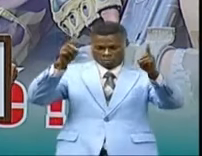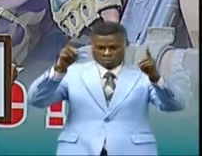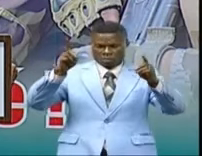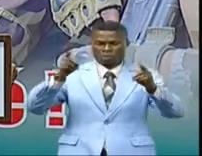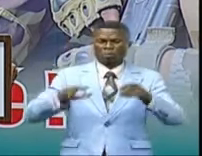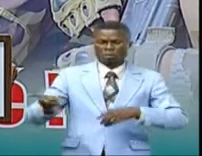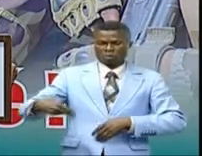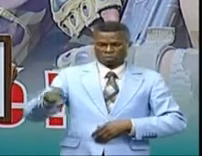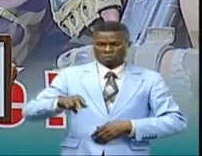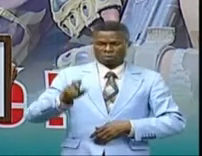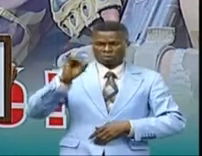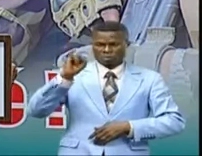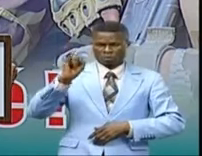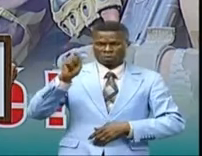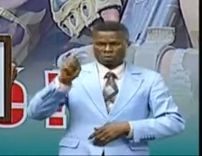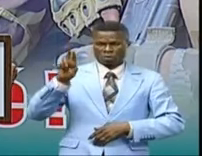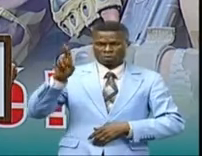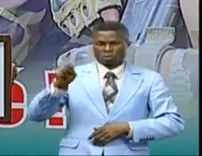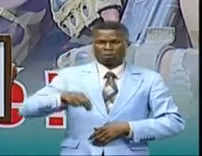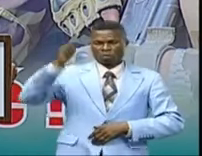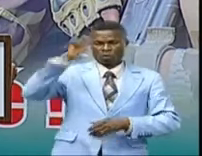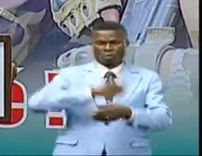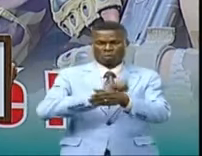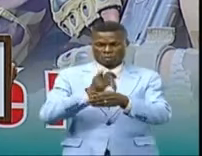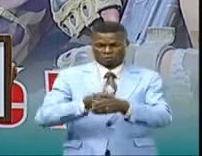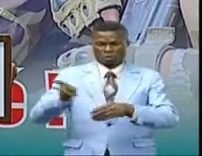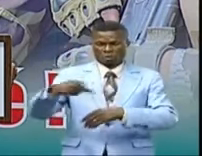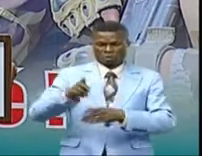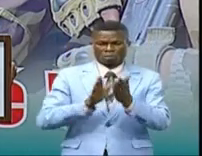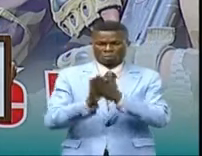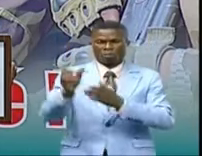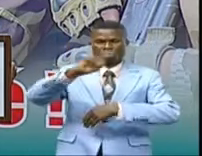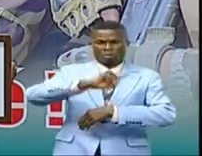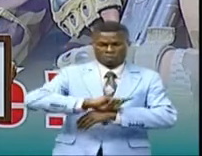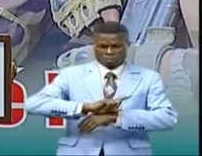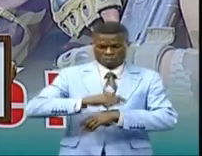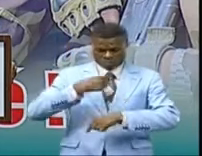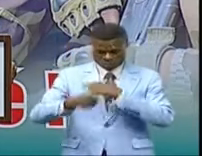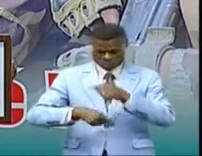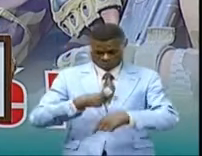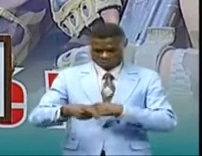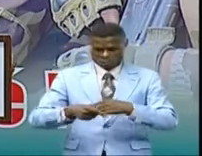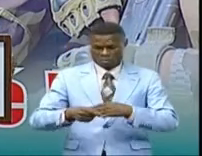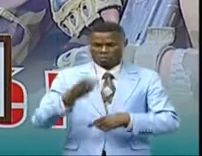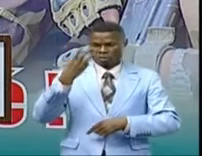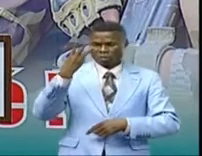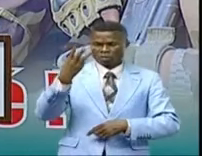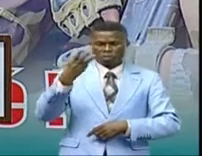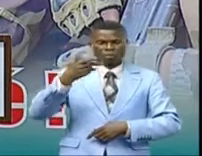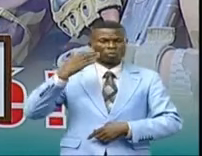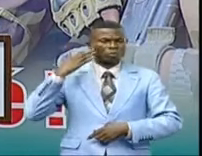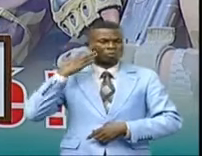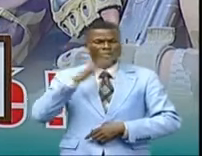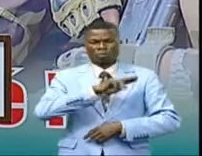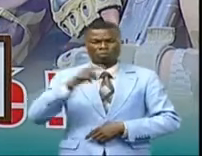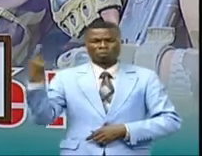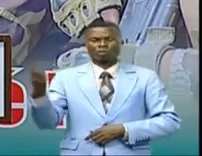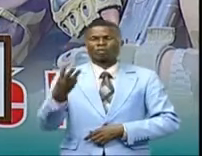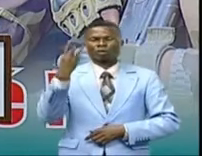siège dans les provinces de l'Ituri et du Nord Kivu pour une période de 15 jours prenant cours le 3 mars 2023.